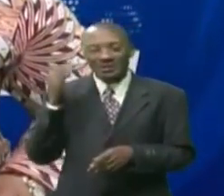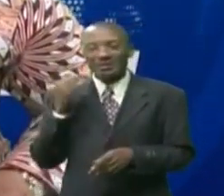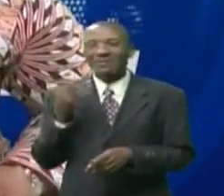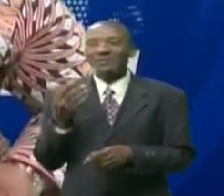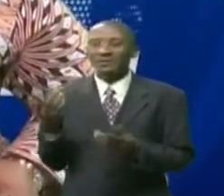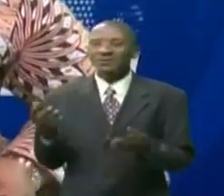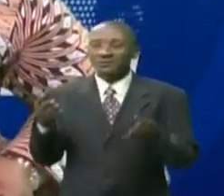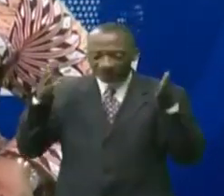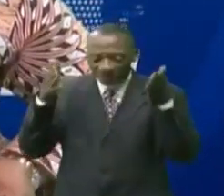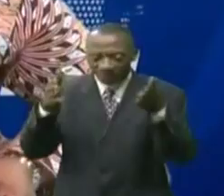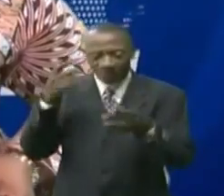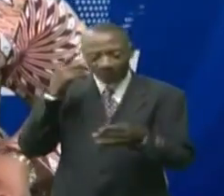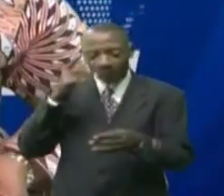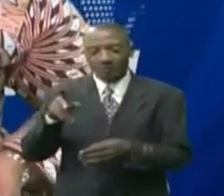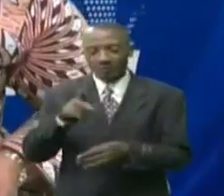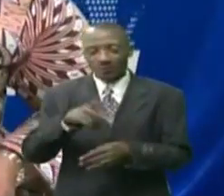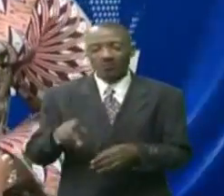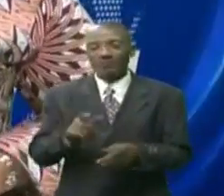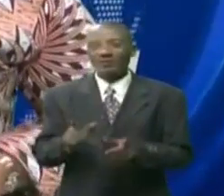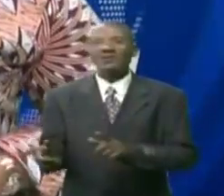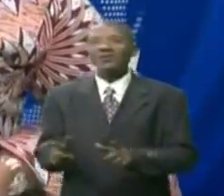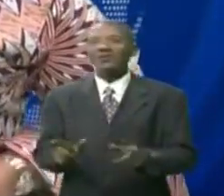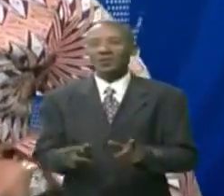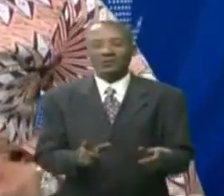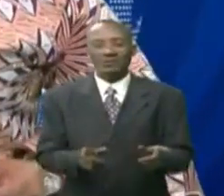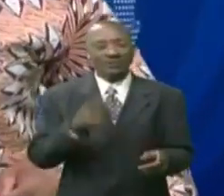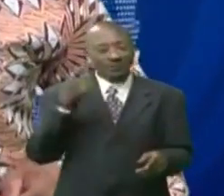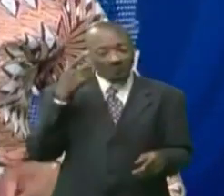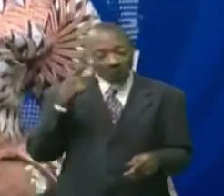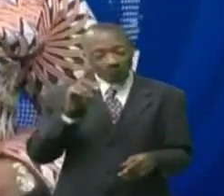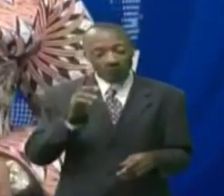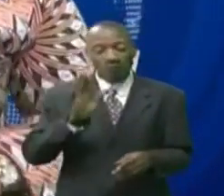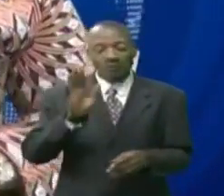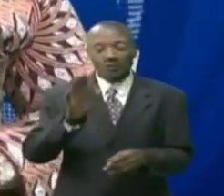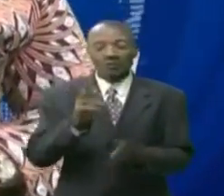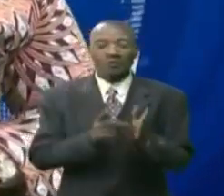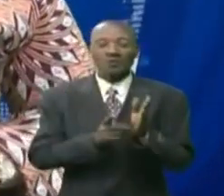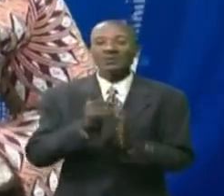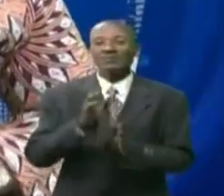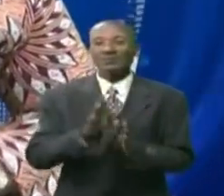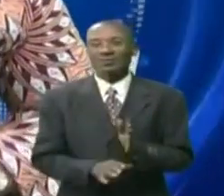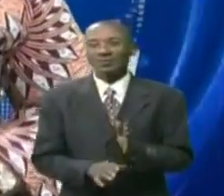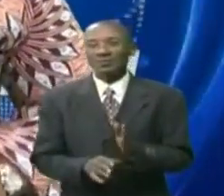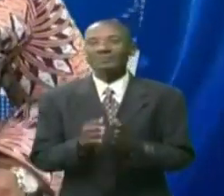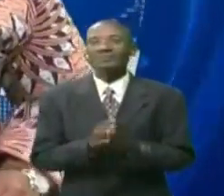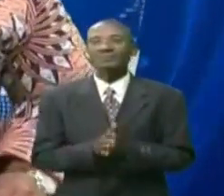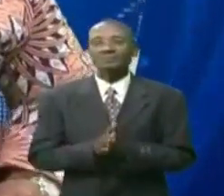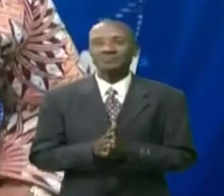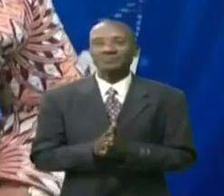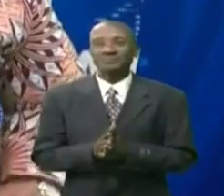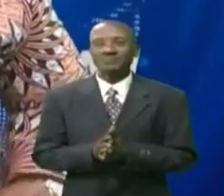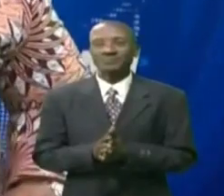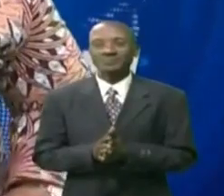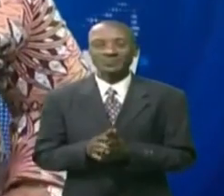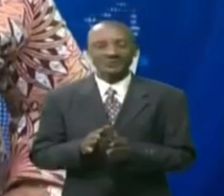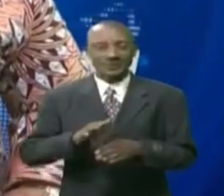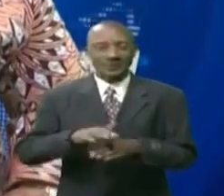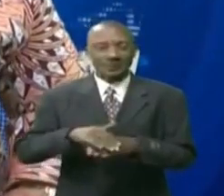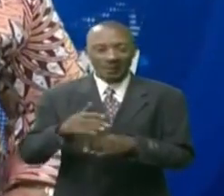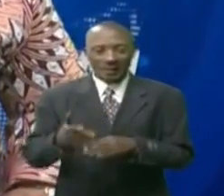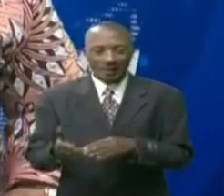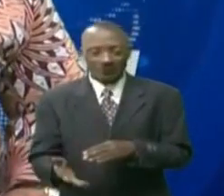sous les explications de la gouverneure Fifi Masuka Saini. Les images dans nos prochaines éditions. Et juste après cette